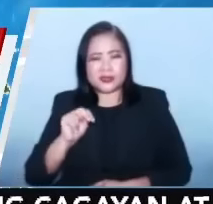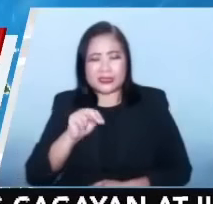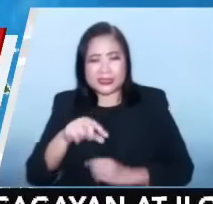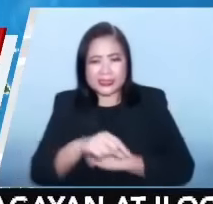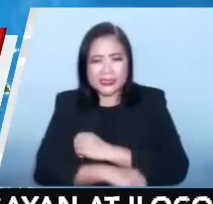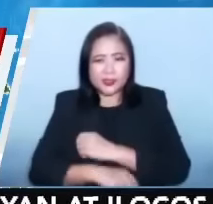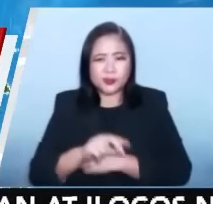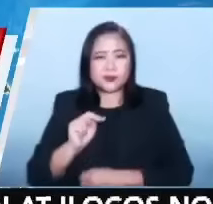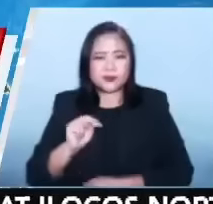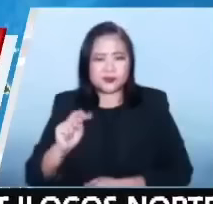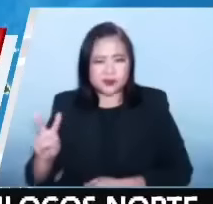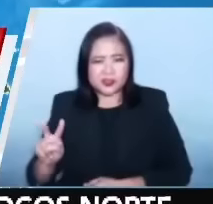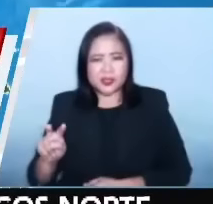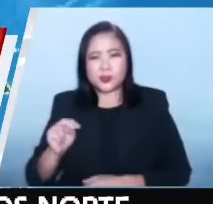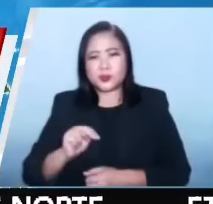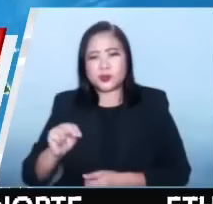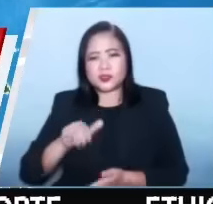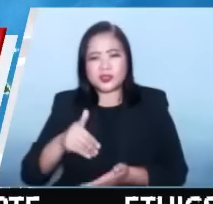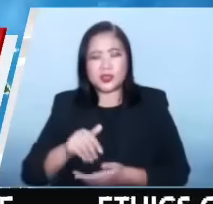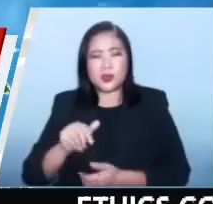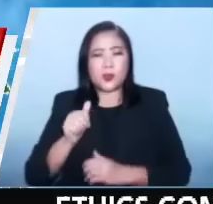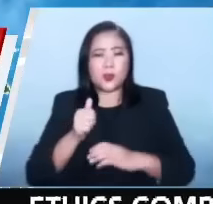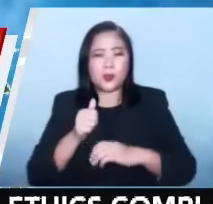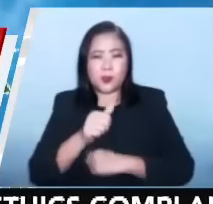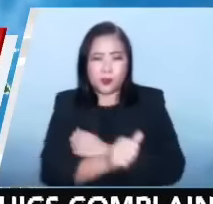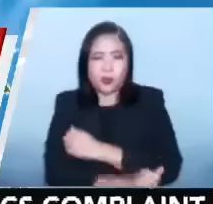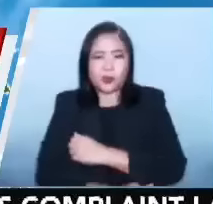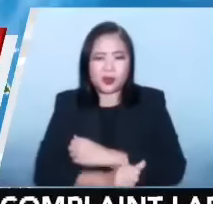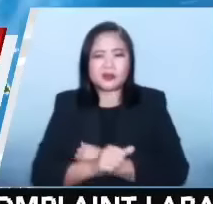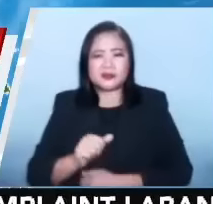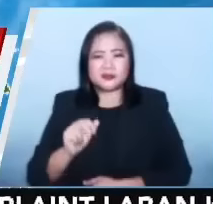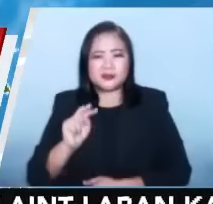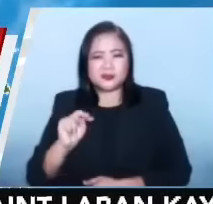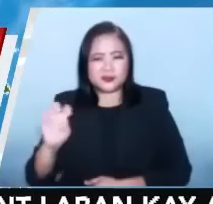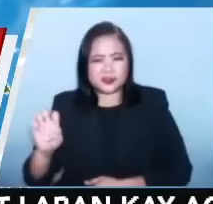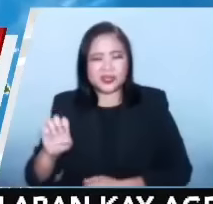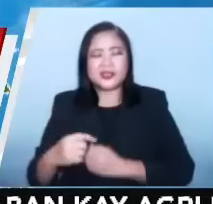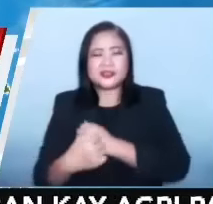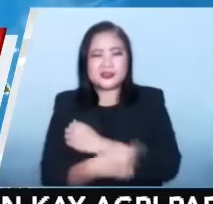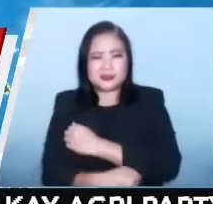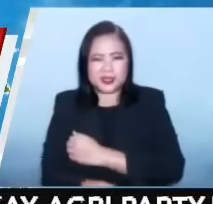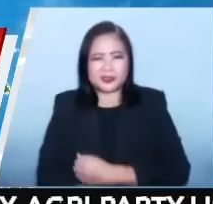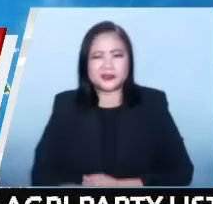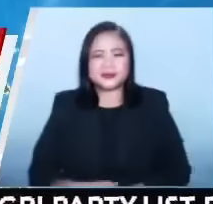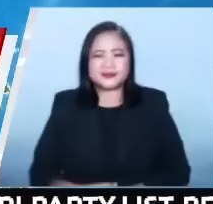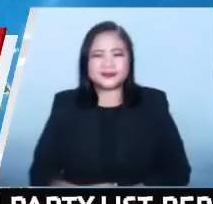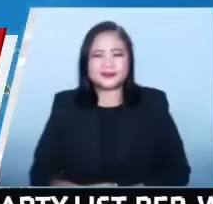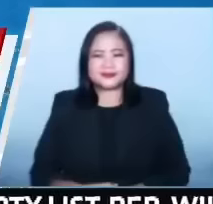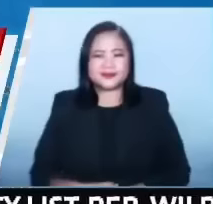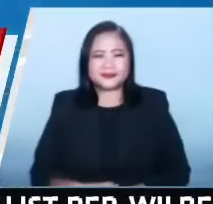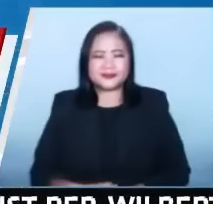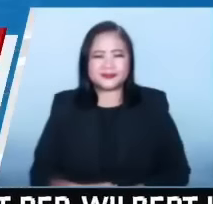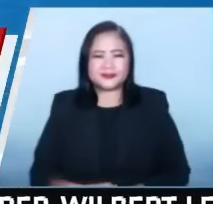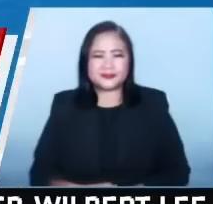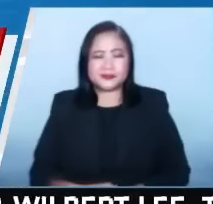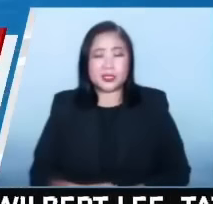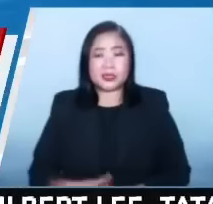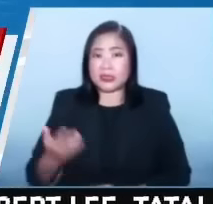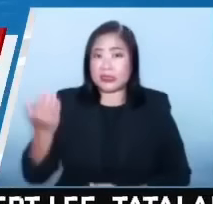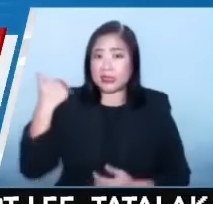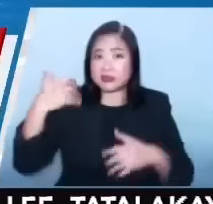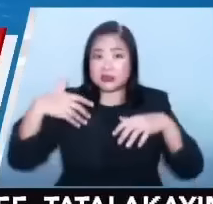central portions ng Aurora, northern portion ng Nueva Ecija, at ang northern portion ng Zambales. Kagabi, naranasan yung malakas na thunderstorm sa